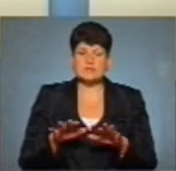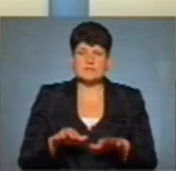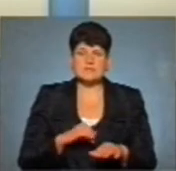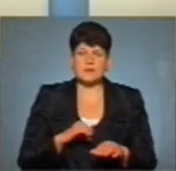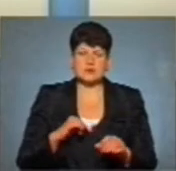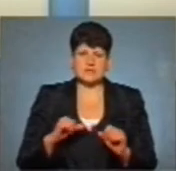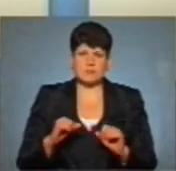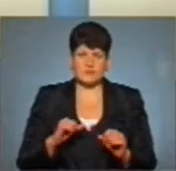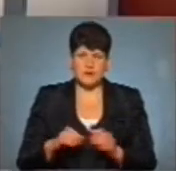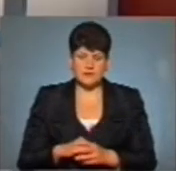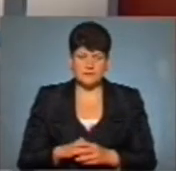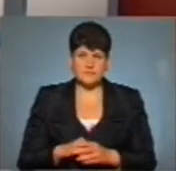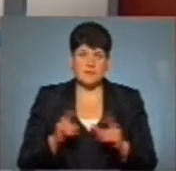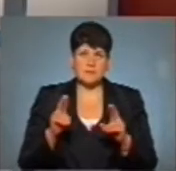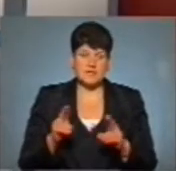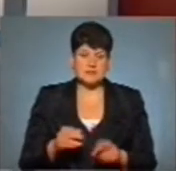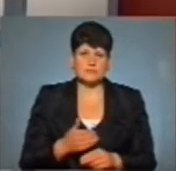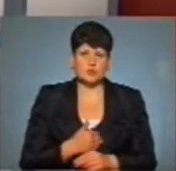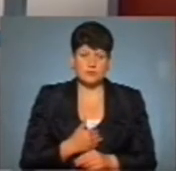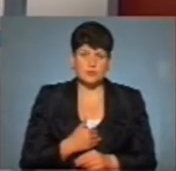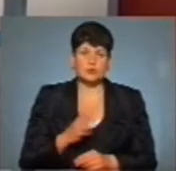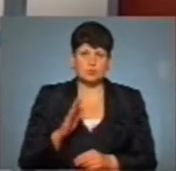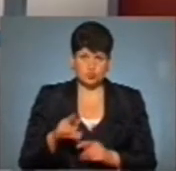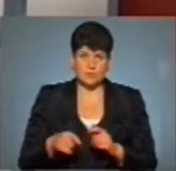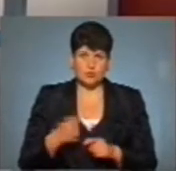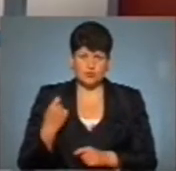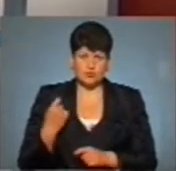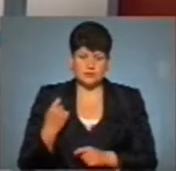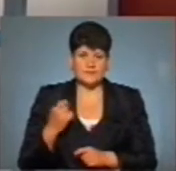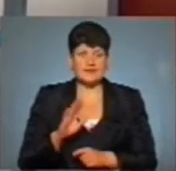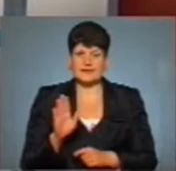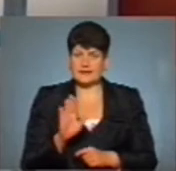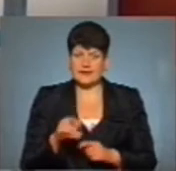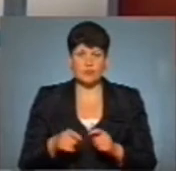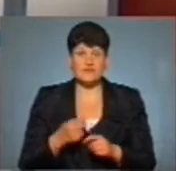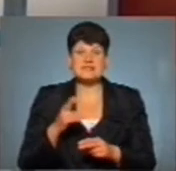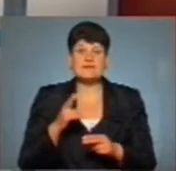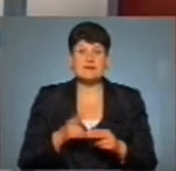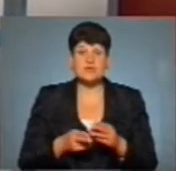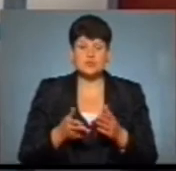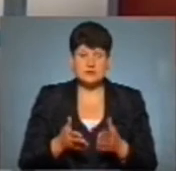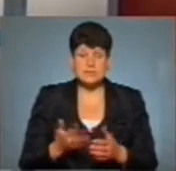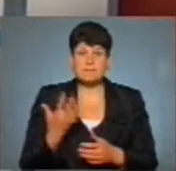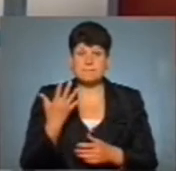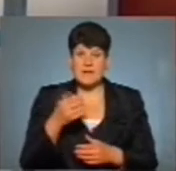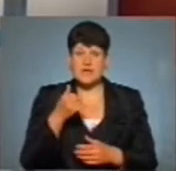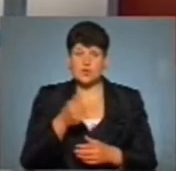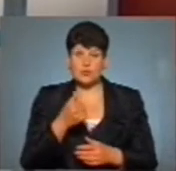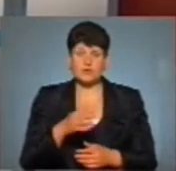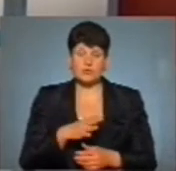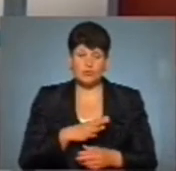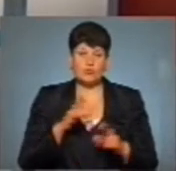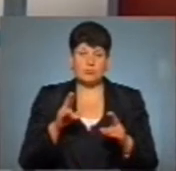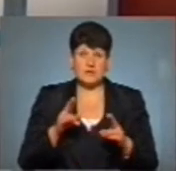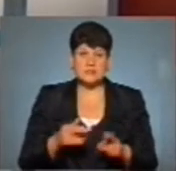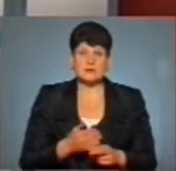базового рівня. Тобто принцип добровільності буде порушений? Не порушено, він завершується. Тобто 5 років діяв принцип